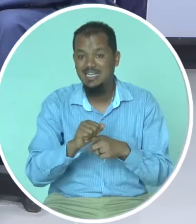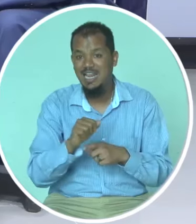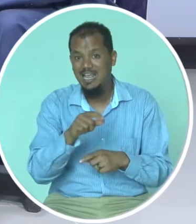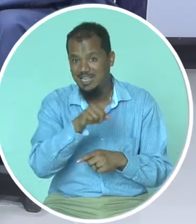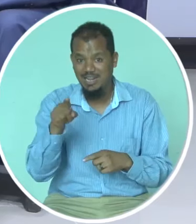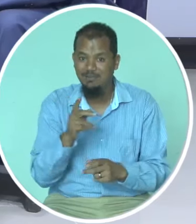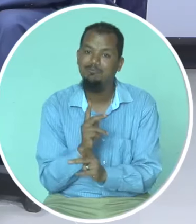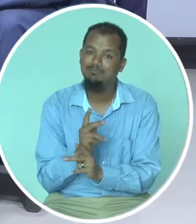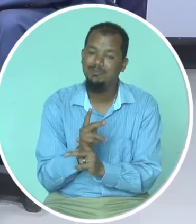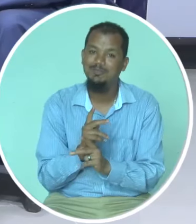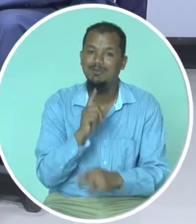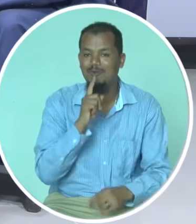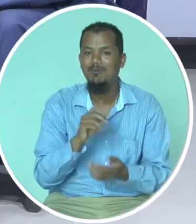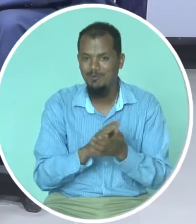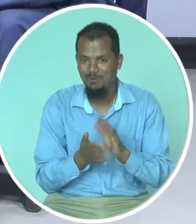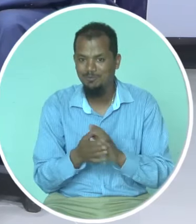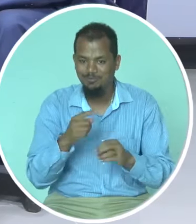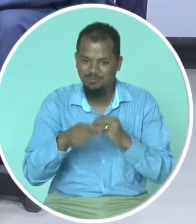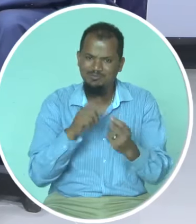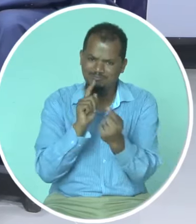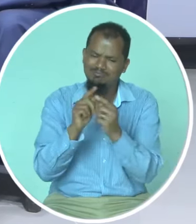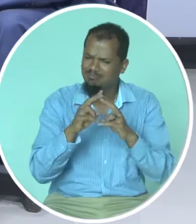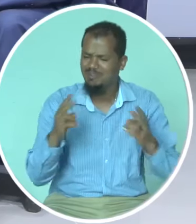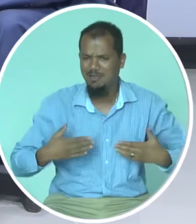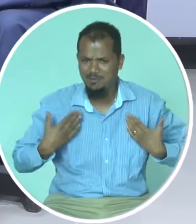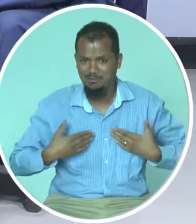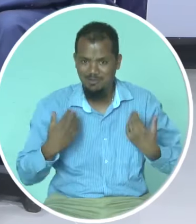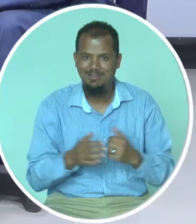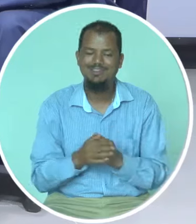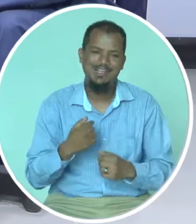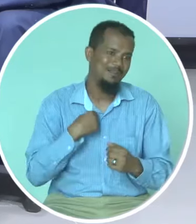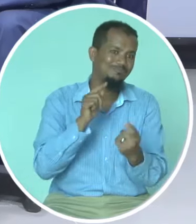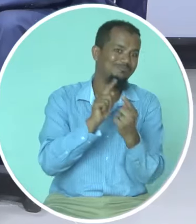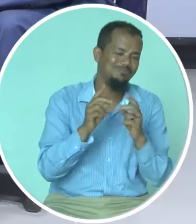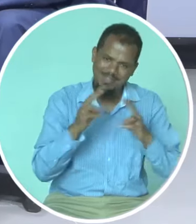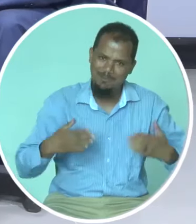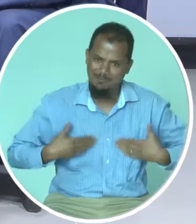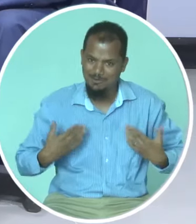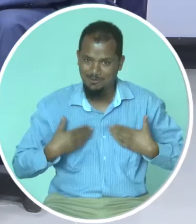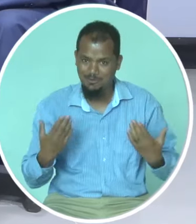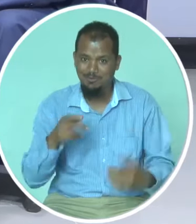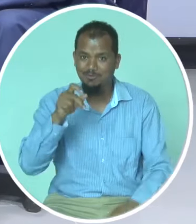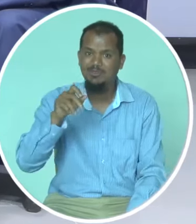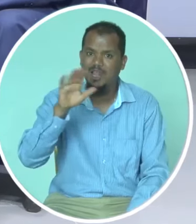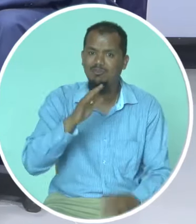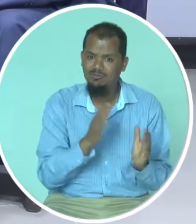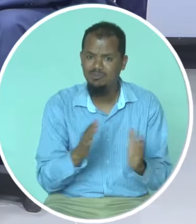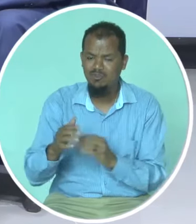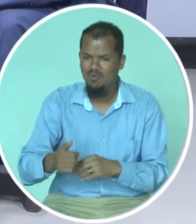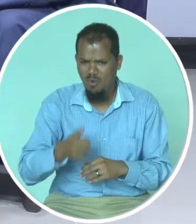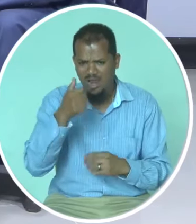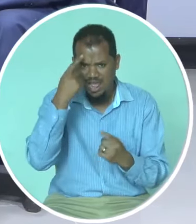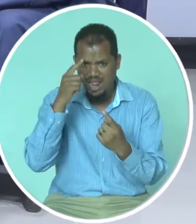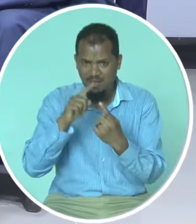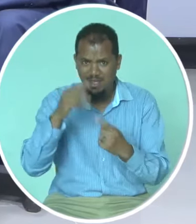ከእናንተም የምንጠብቀው ነው የሚሆነው። ስላገኘሁ በጣም ደስ ብሎኛል። እኔም ስለተገናኘሁ በጣም ደስ ብሎኛል። የዚህ የዳጉ ዝግጅት ዋና